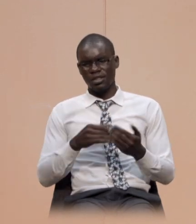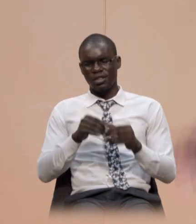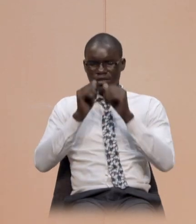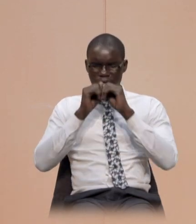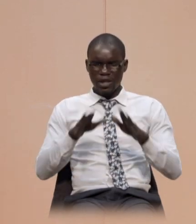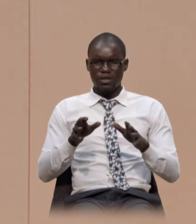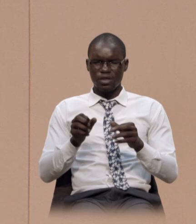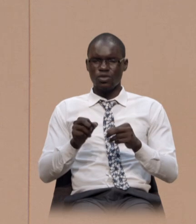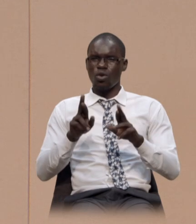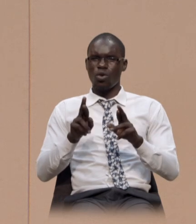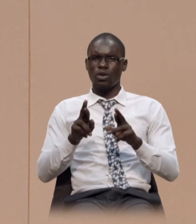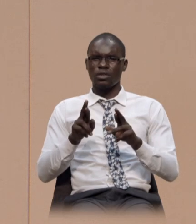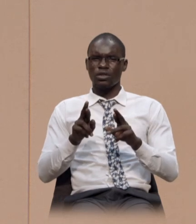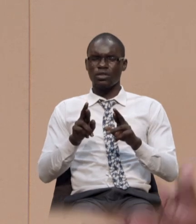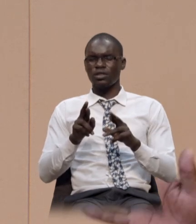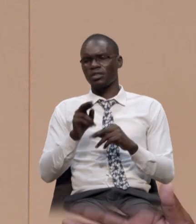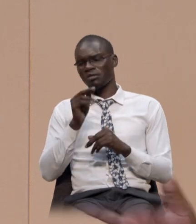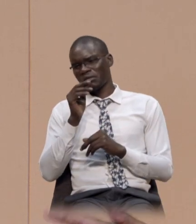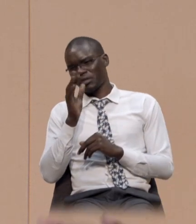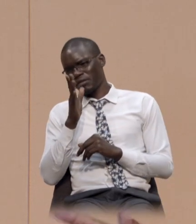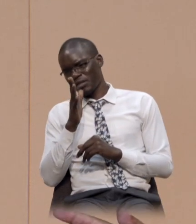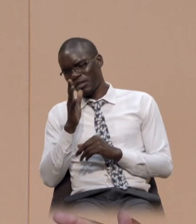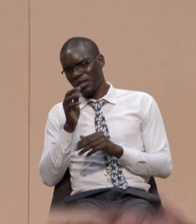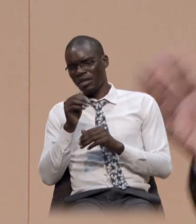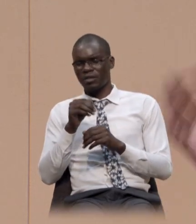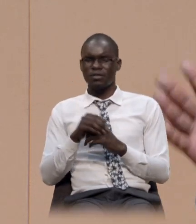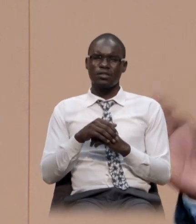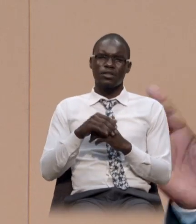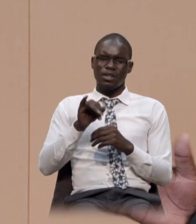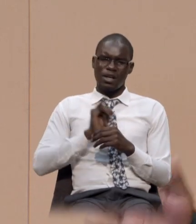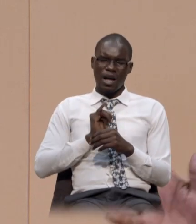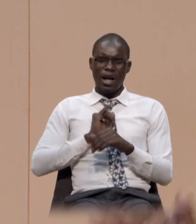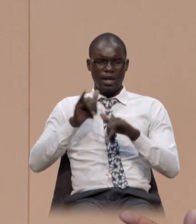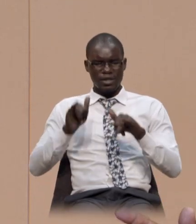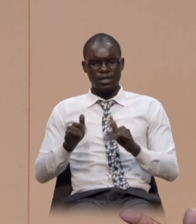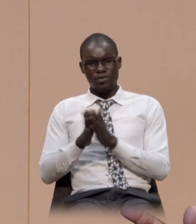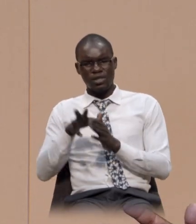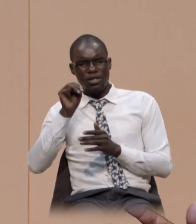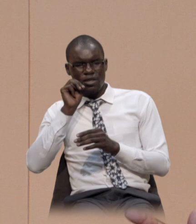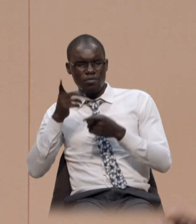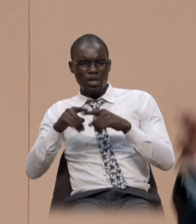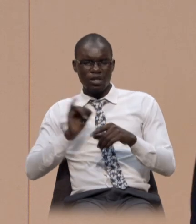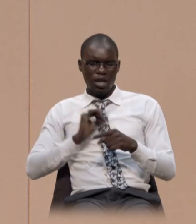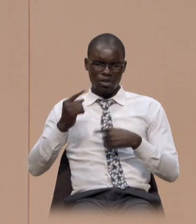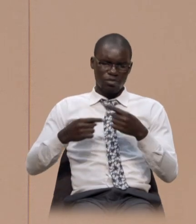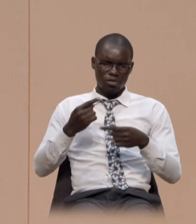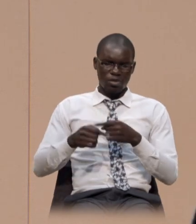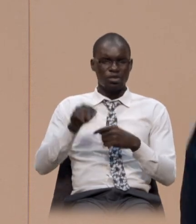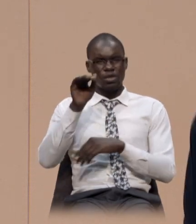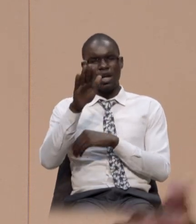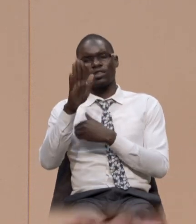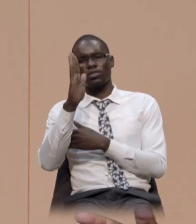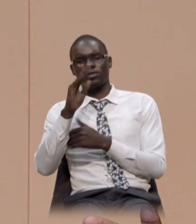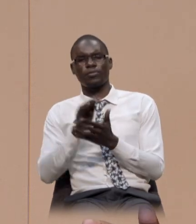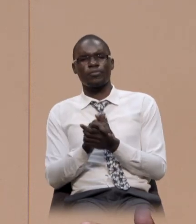mebaraka ama nilaana. Ninaishi na wao tu lakini bado ninauliza Mungu. Hii ni laana ama